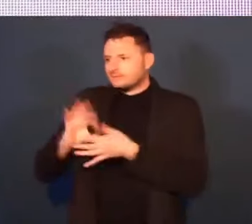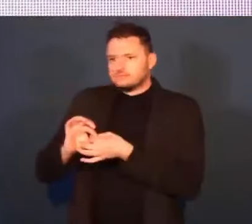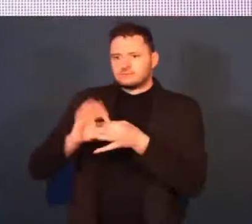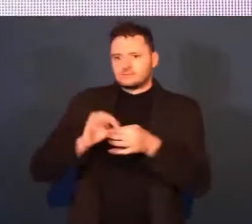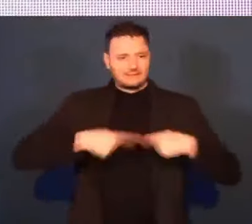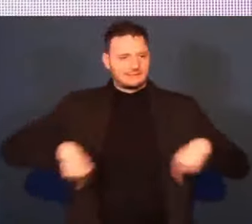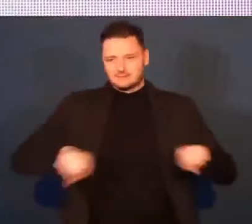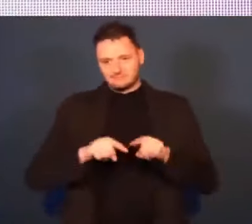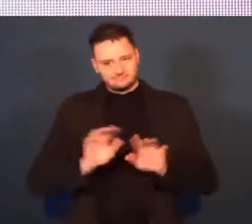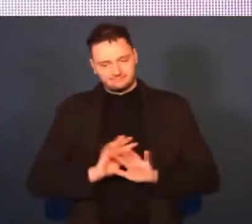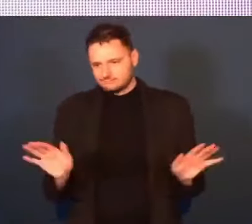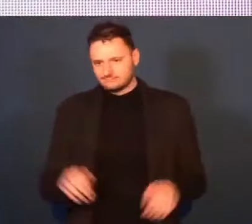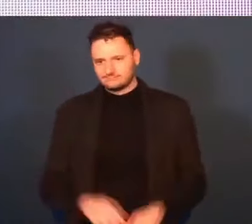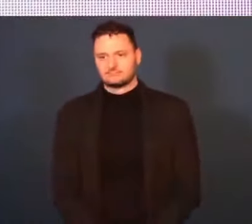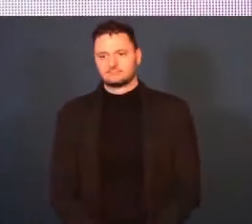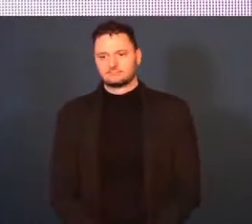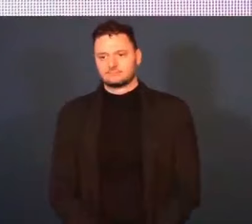нас. И точно в това